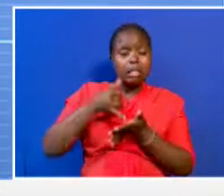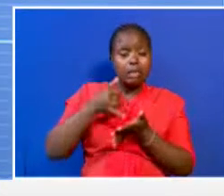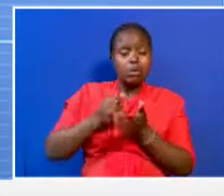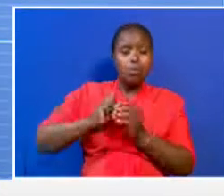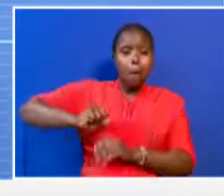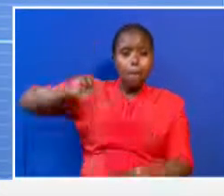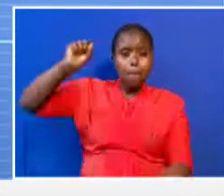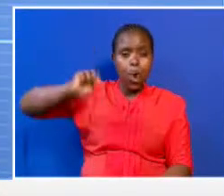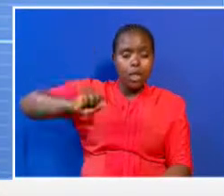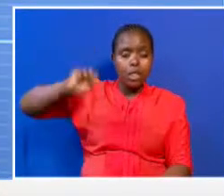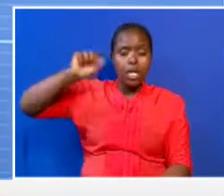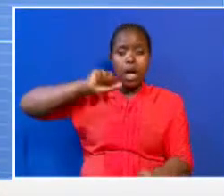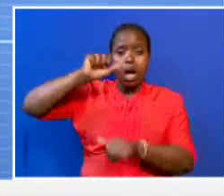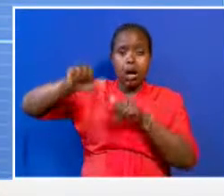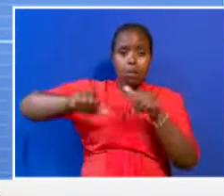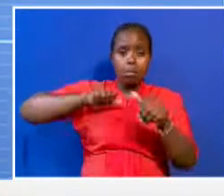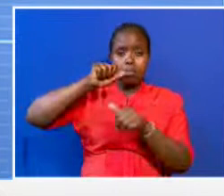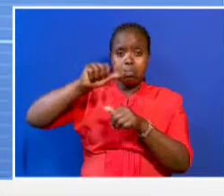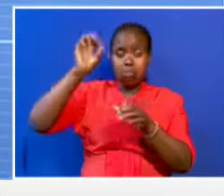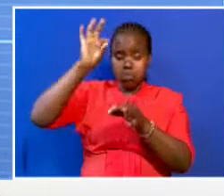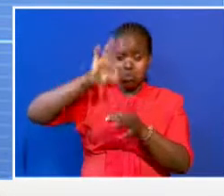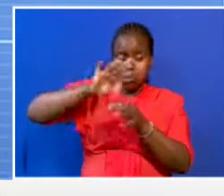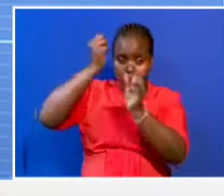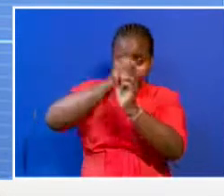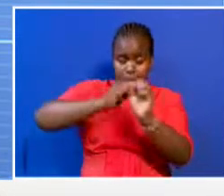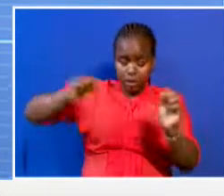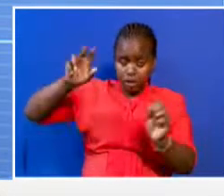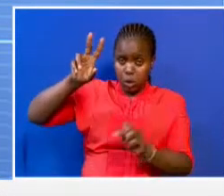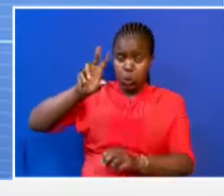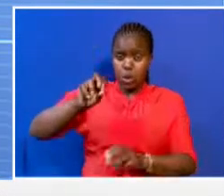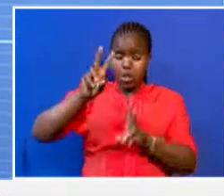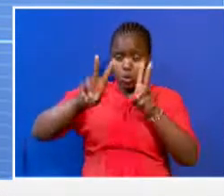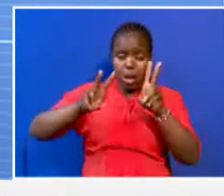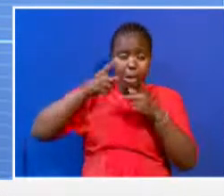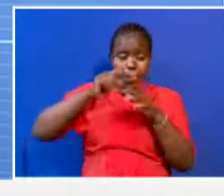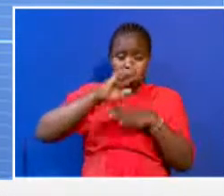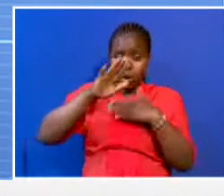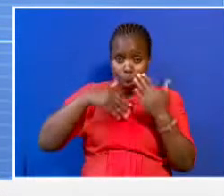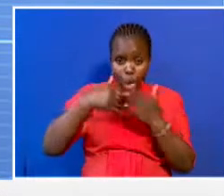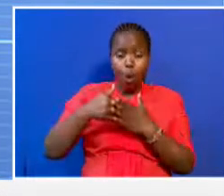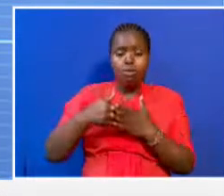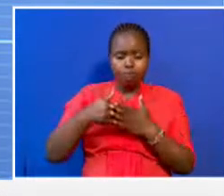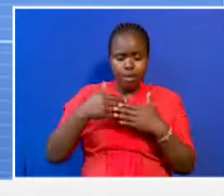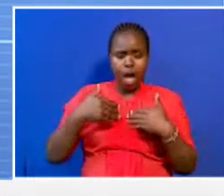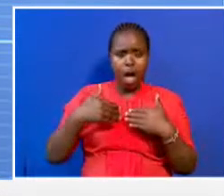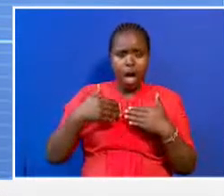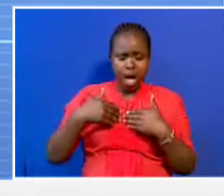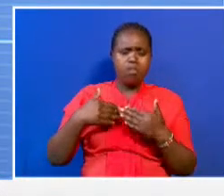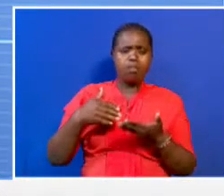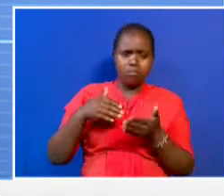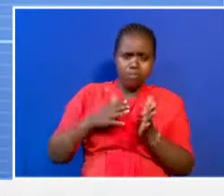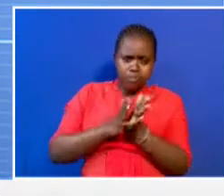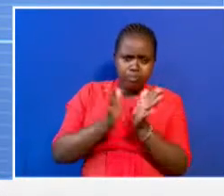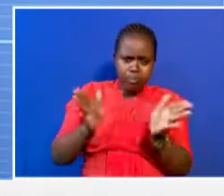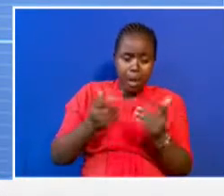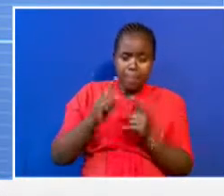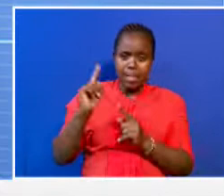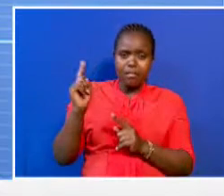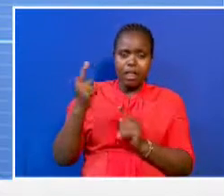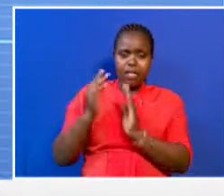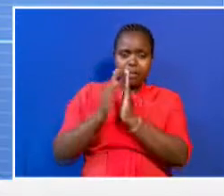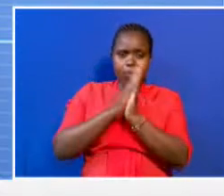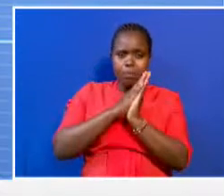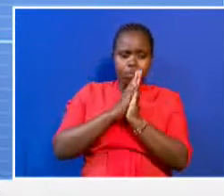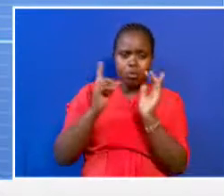za kisiasa kuhusiana na uaniaji wa urais mwaka 2022, lakini yote hayo yapo kwenye taarifa zetu kwa kina. Mwanzo tupate